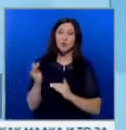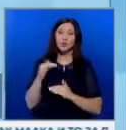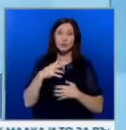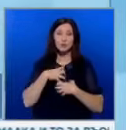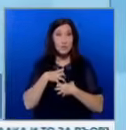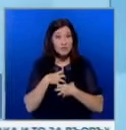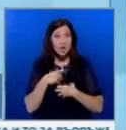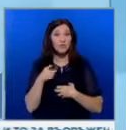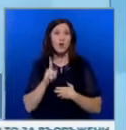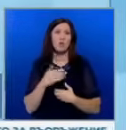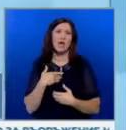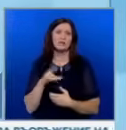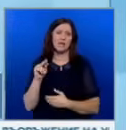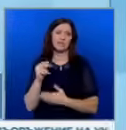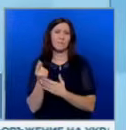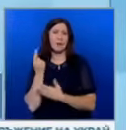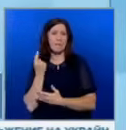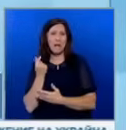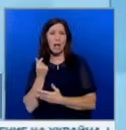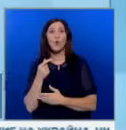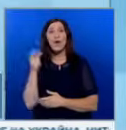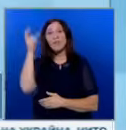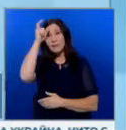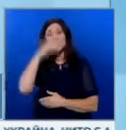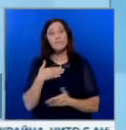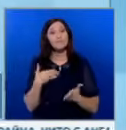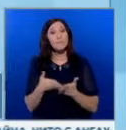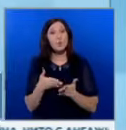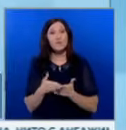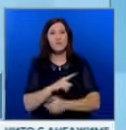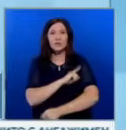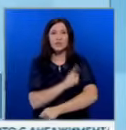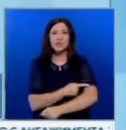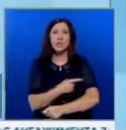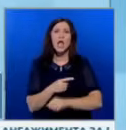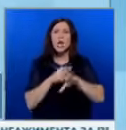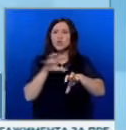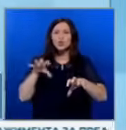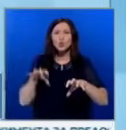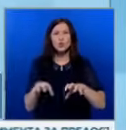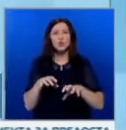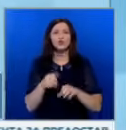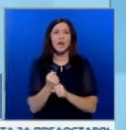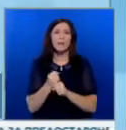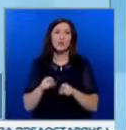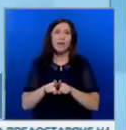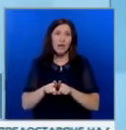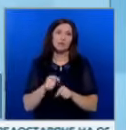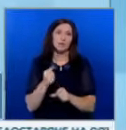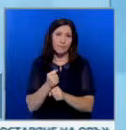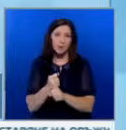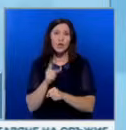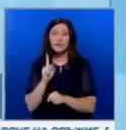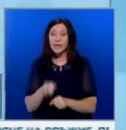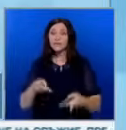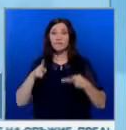това, което... Аз ви казах и преди малко, ДПС има съпротивителните сили, структурите ще функционират както са функционирали, трябва да